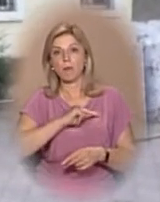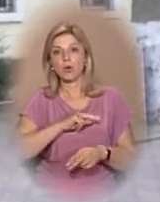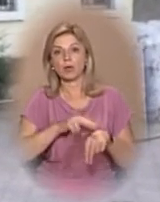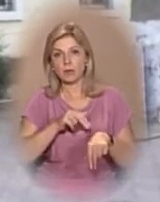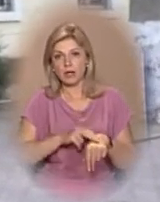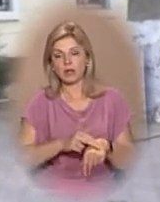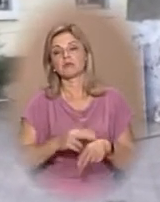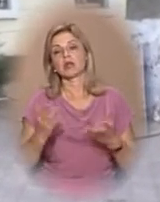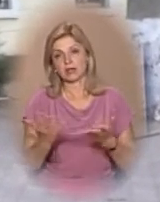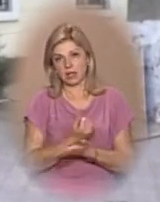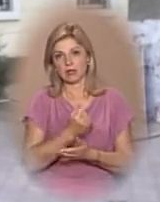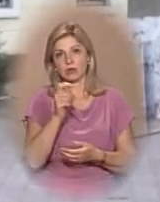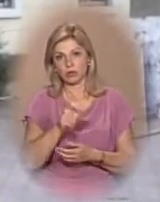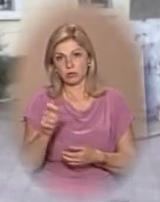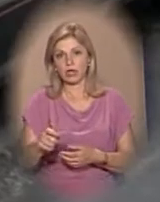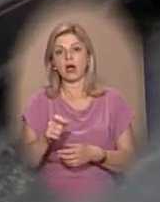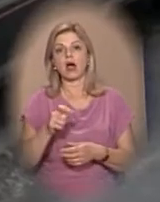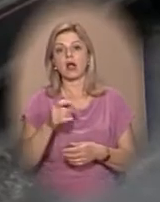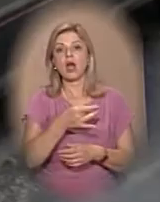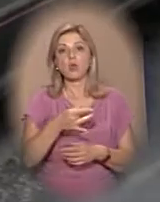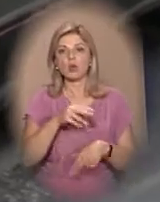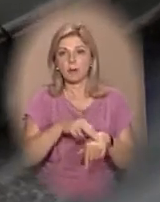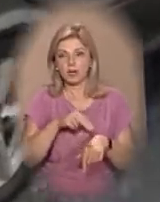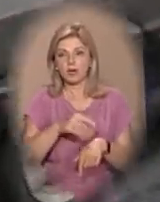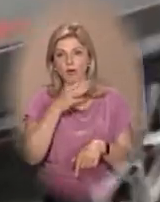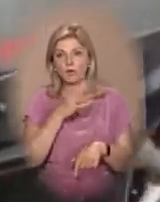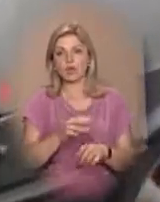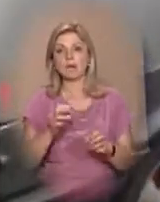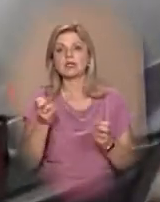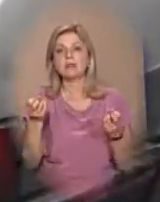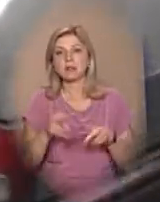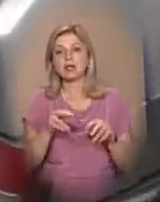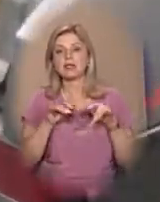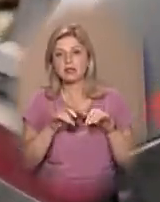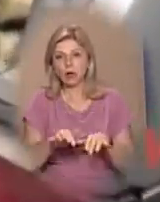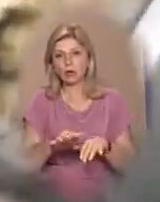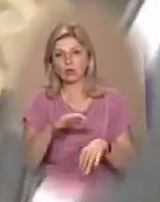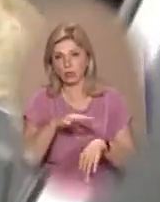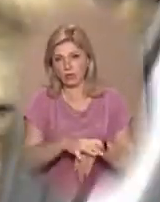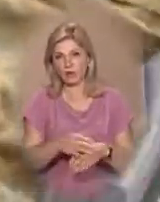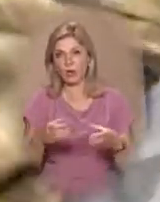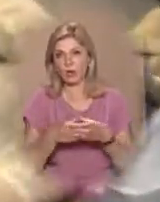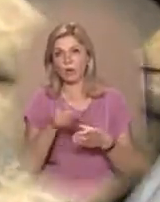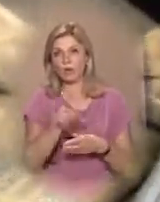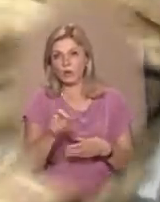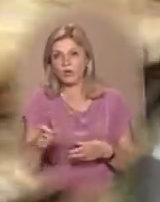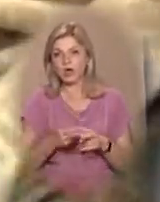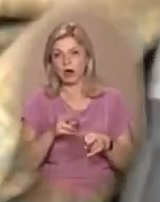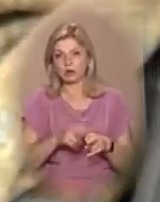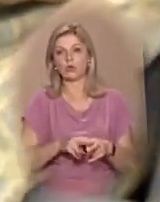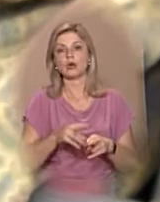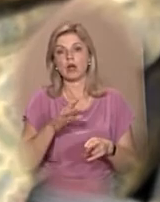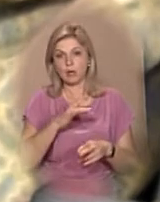Працівники карного розшуку Центрального райвідділу міліції у ході проведення оперативно-розшукових заходів встановили групу чоловіків, які